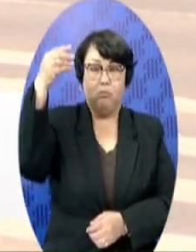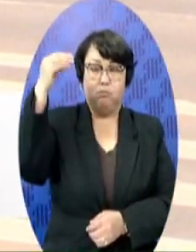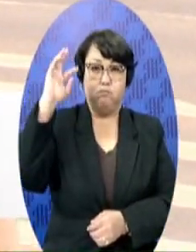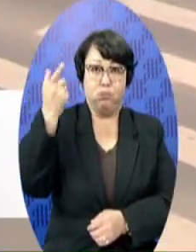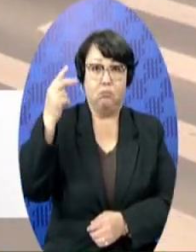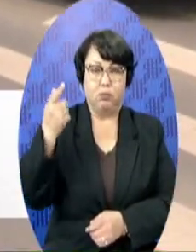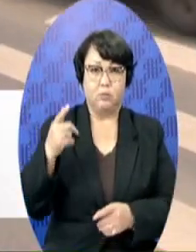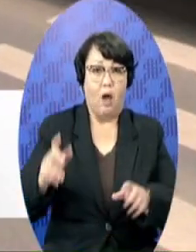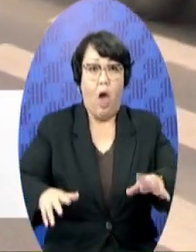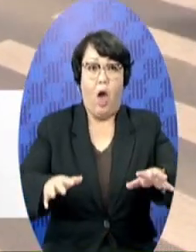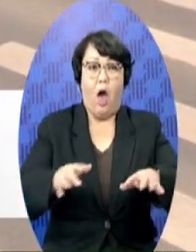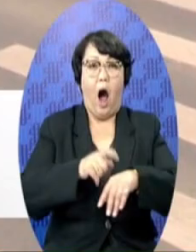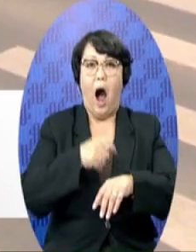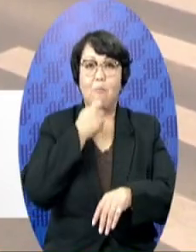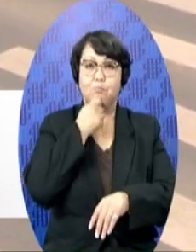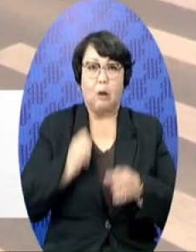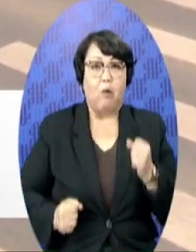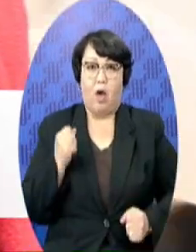аа.